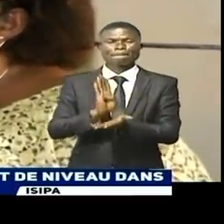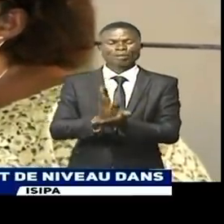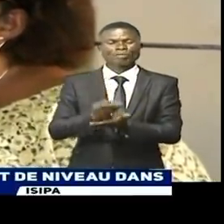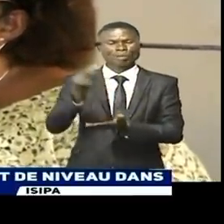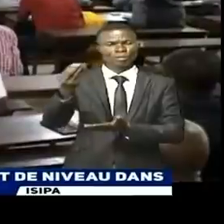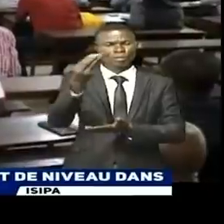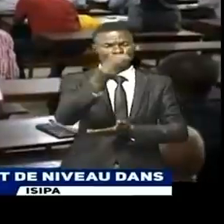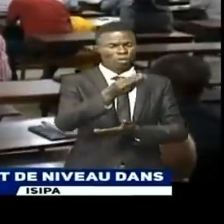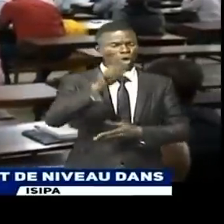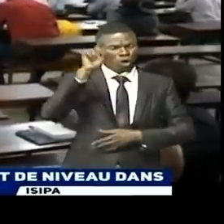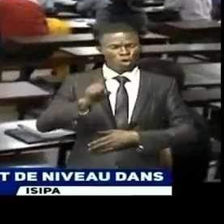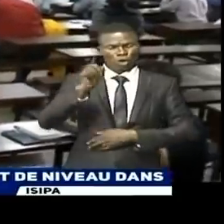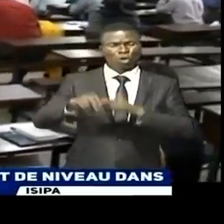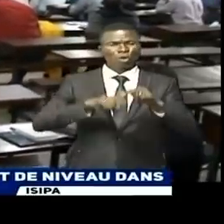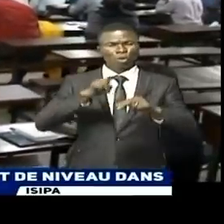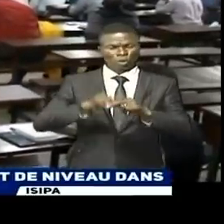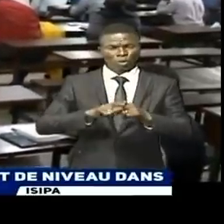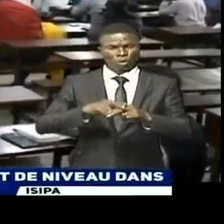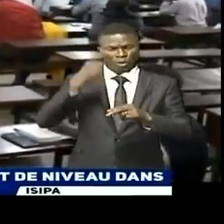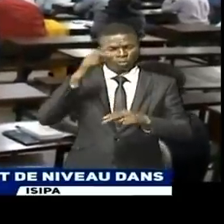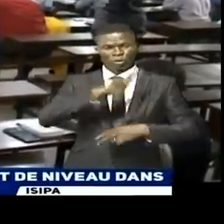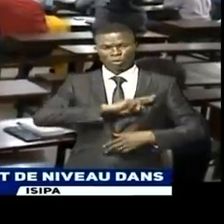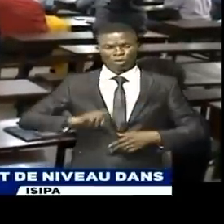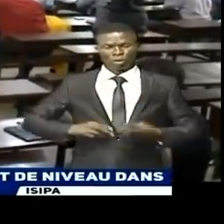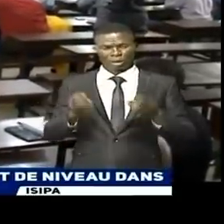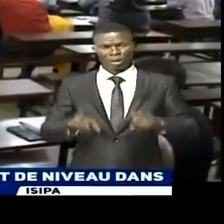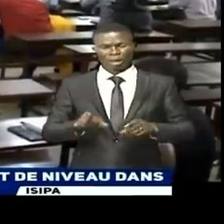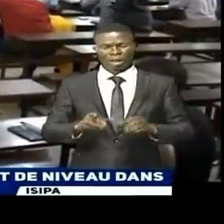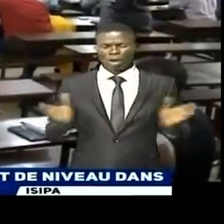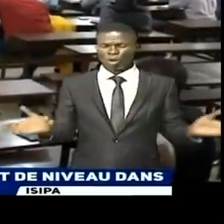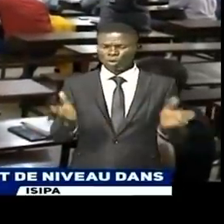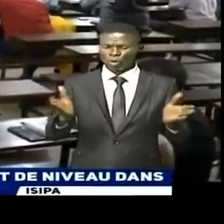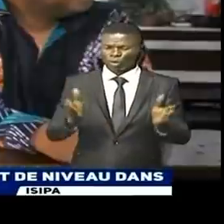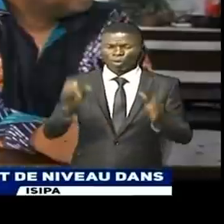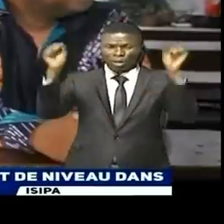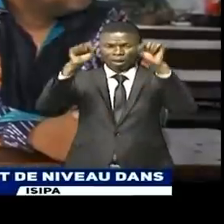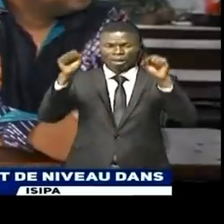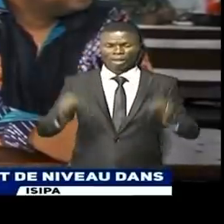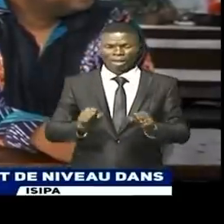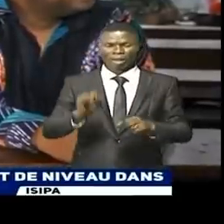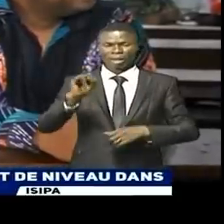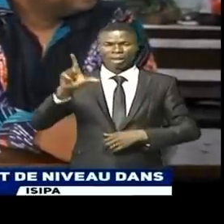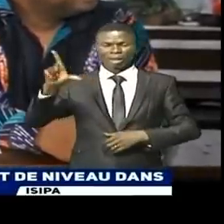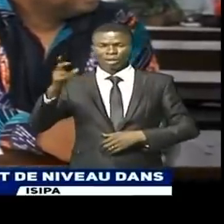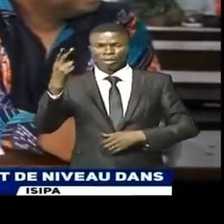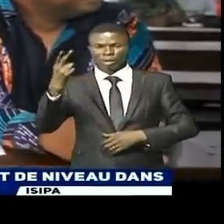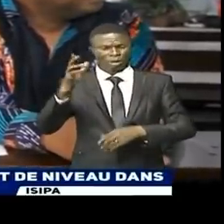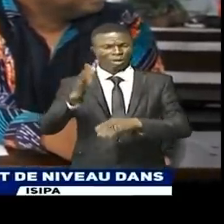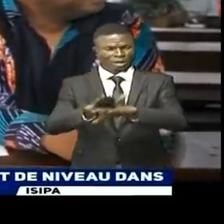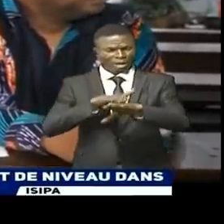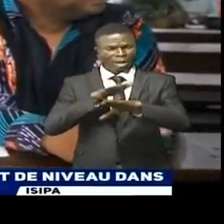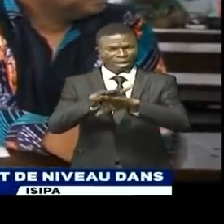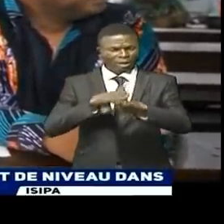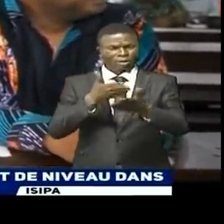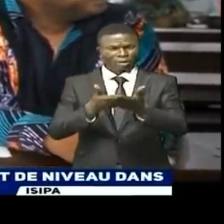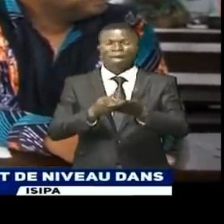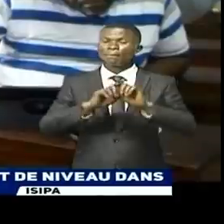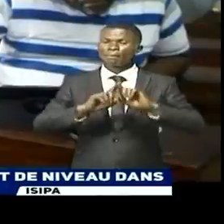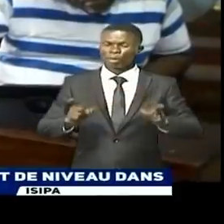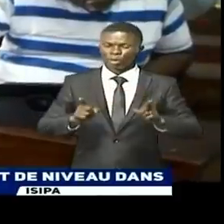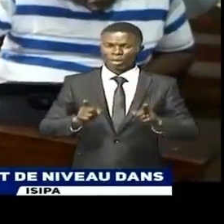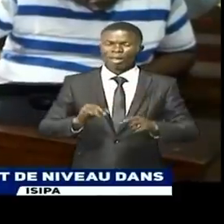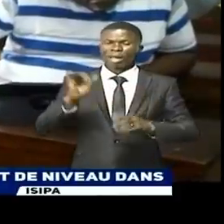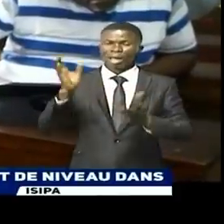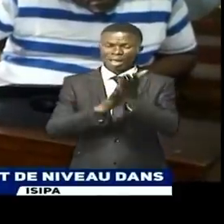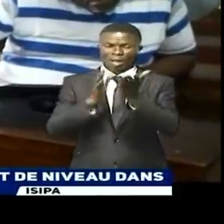une obligation nationale pour la rdc qui bascule déjà dans le système lmd de façon progressive mais toutefois les hippos a